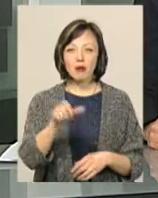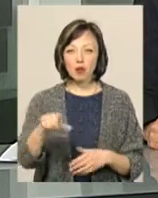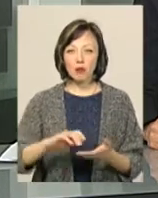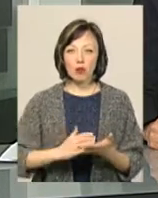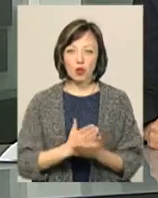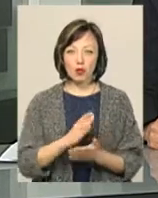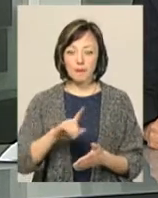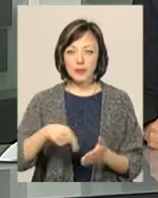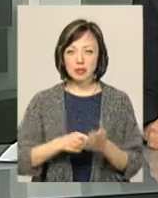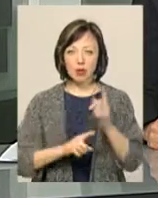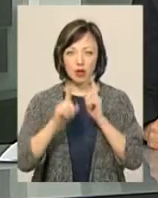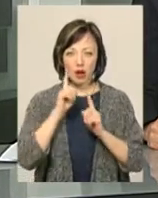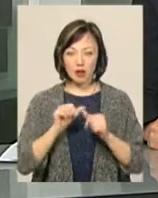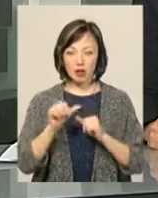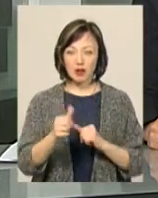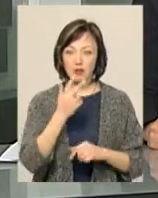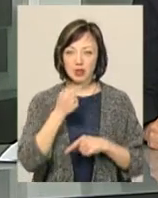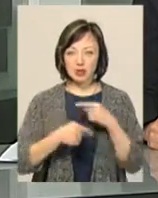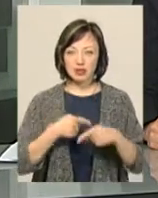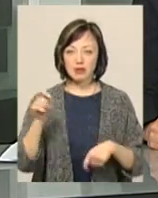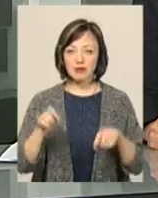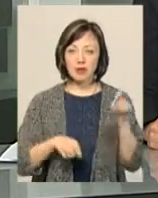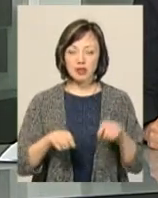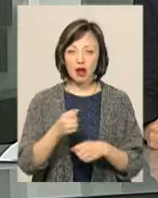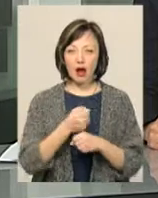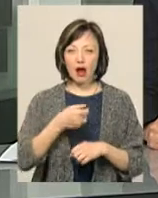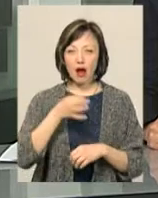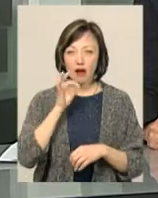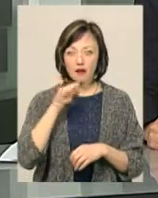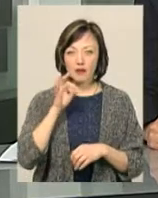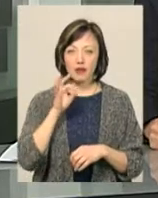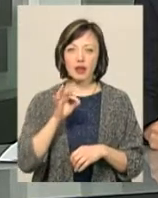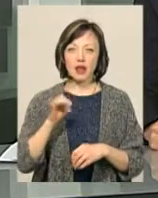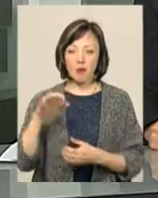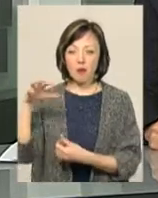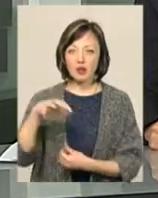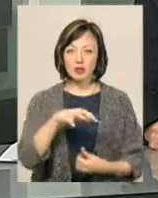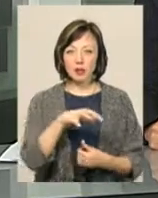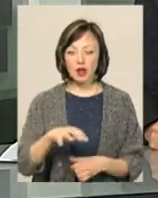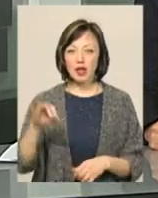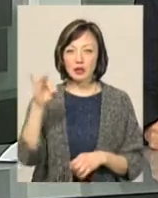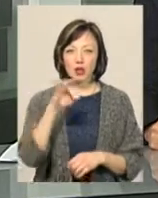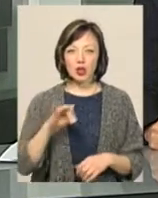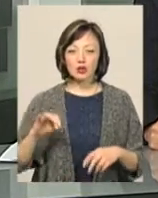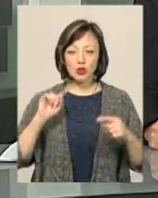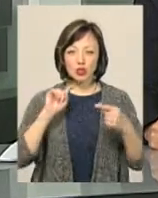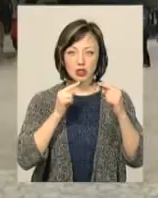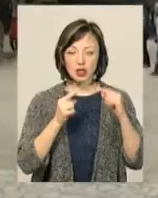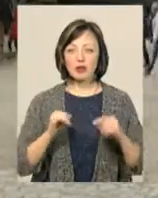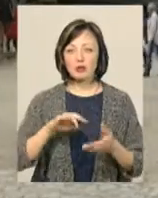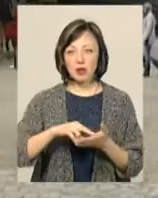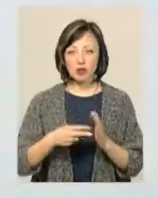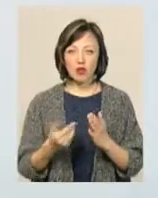Альона Кузема. Окрім традиційних, фестивалю кави, повітряплавної фієсти та історичного пікніку, у місті запланували і